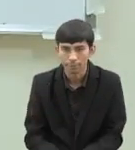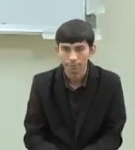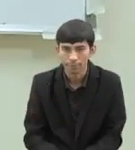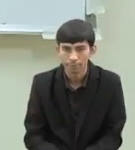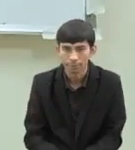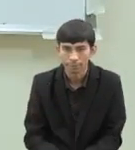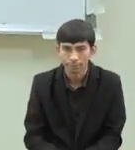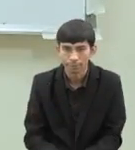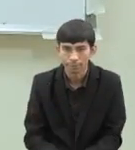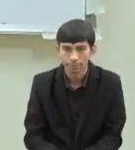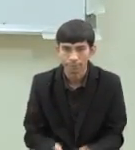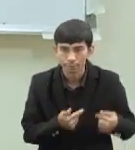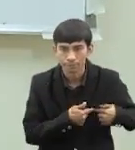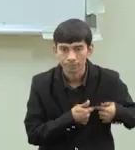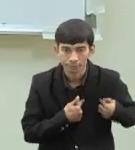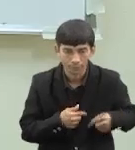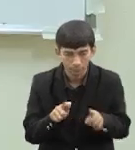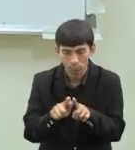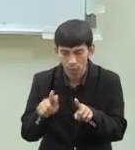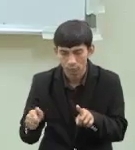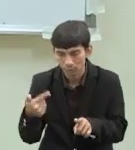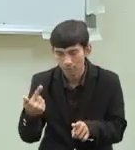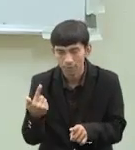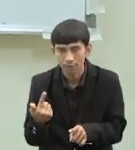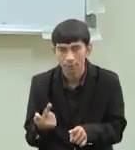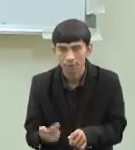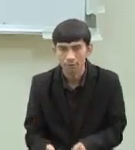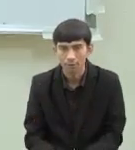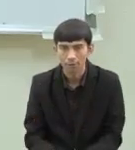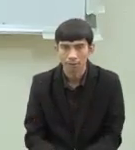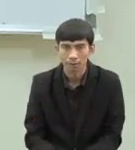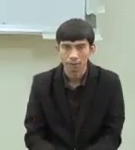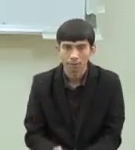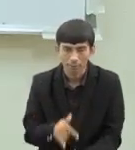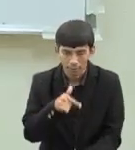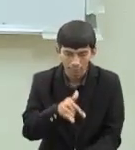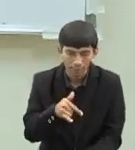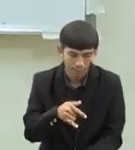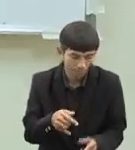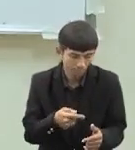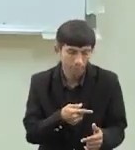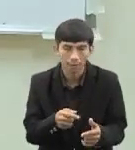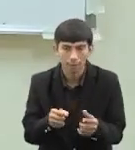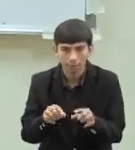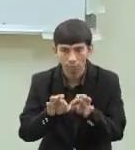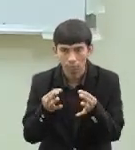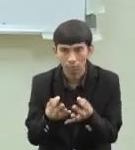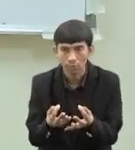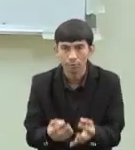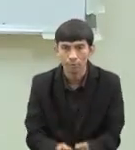ai. Chà bịa chật đá chuôn cho mình nâng bịa thà. Na nâng bịa thà cửa xà.